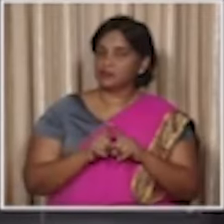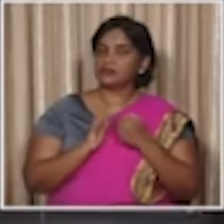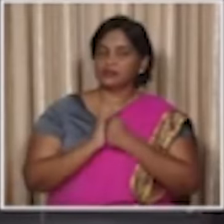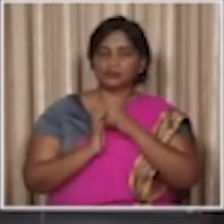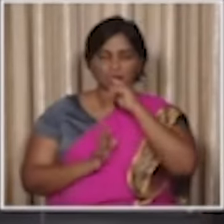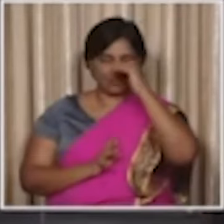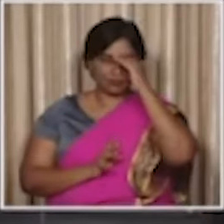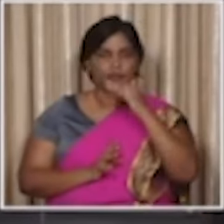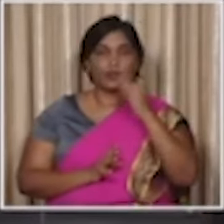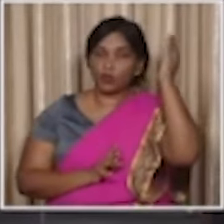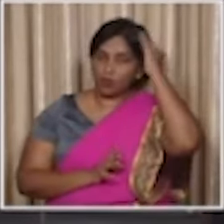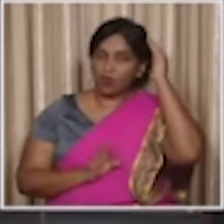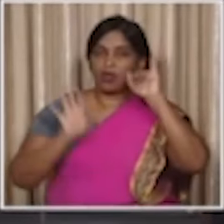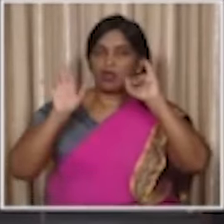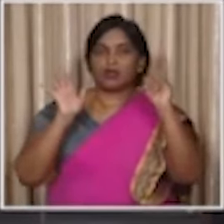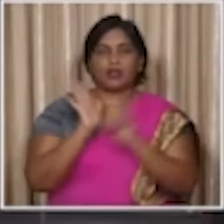කතානායකතුමනි මුලින්